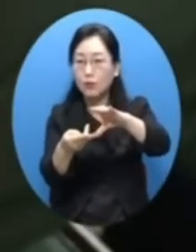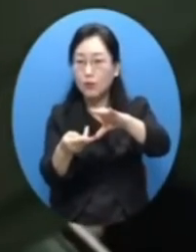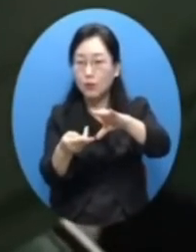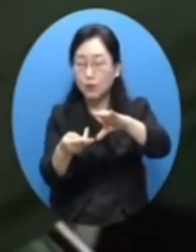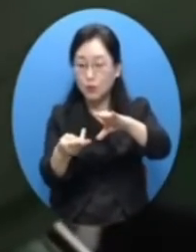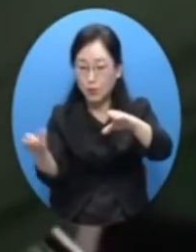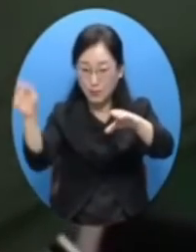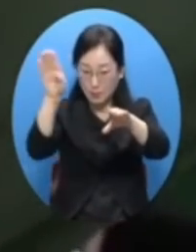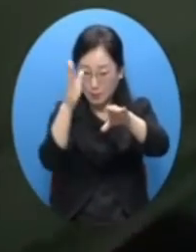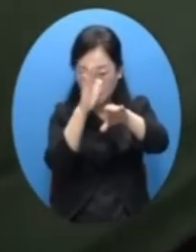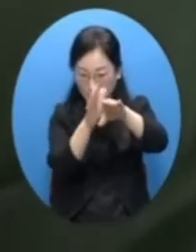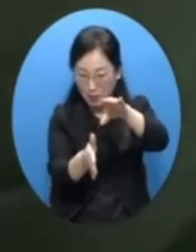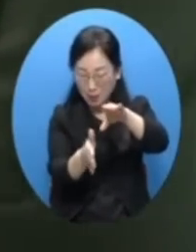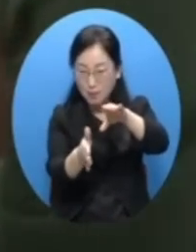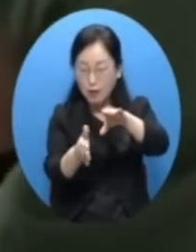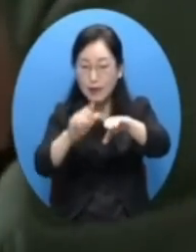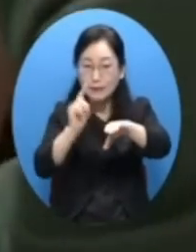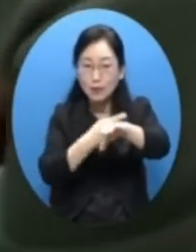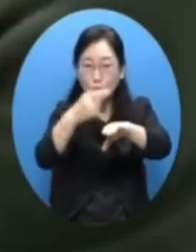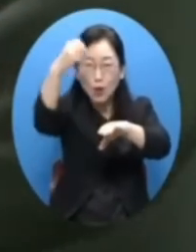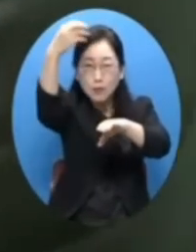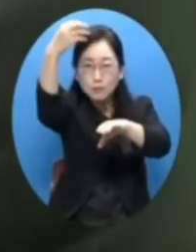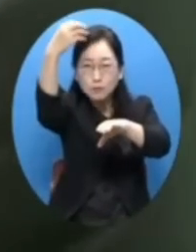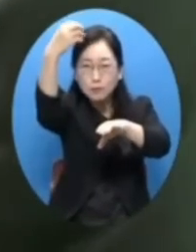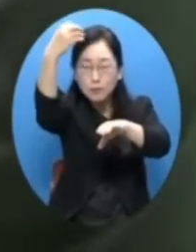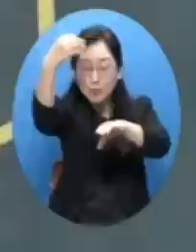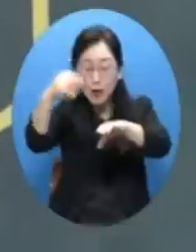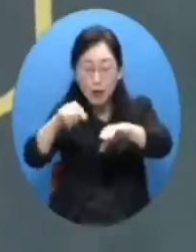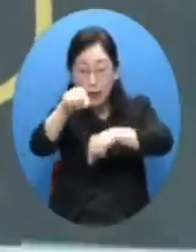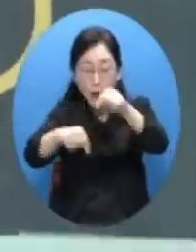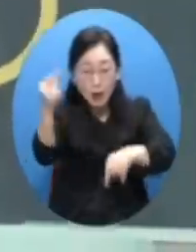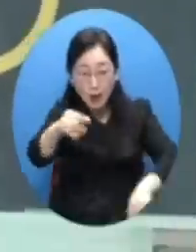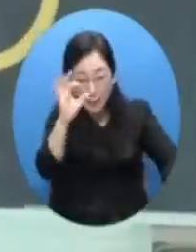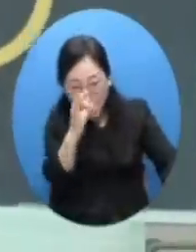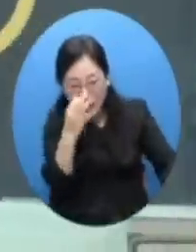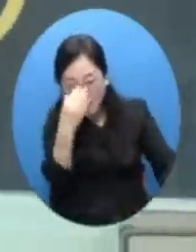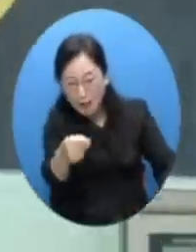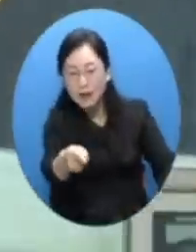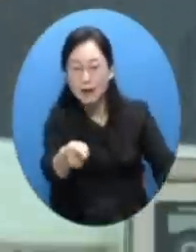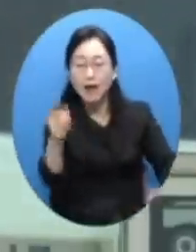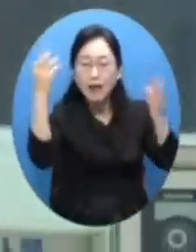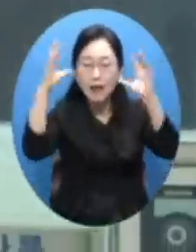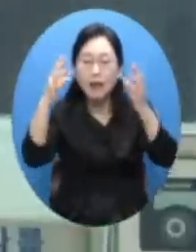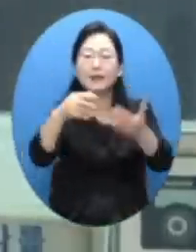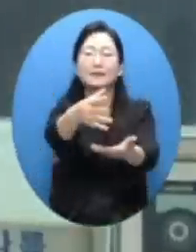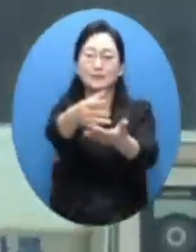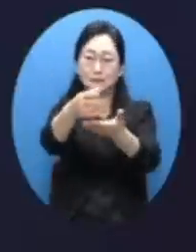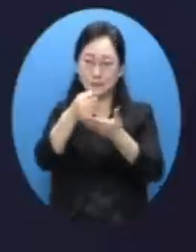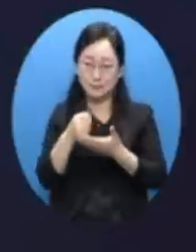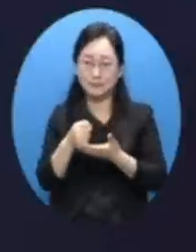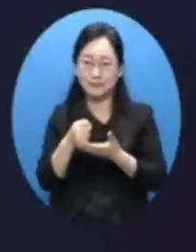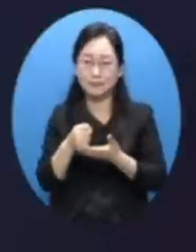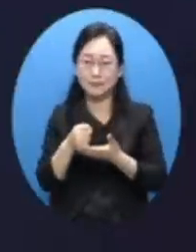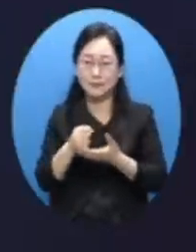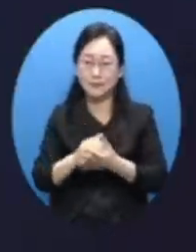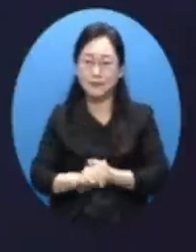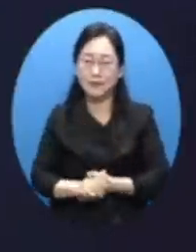닫으면 벨이 자동적으로 건물 안에 울리게 돼서 뛰어나와서 아이를 이제 데리고